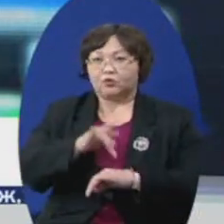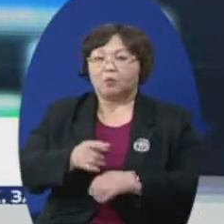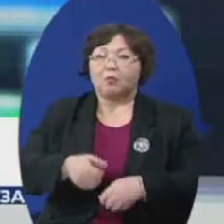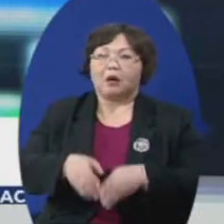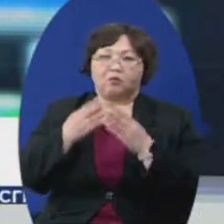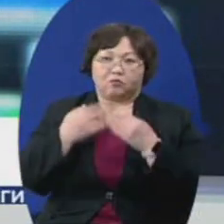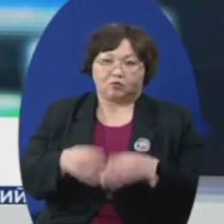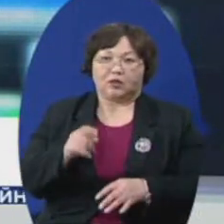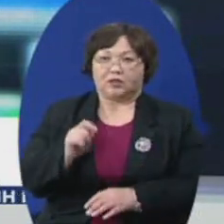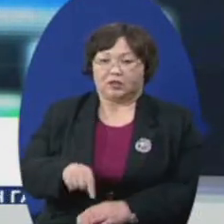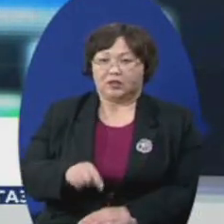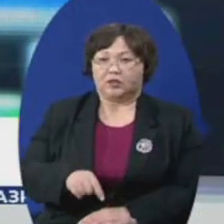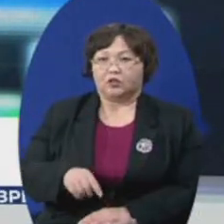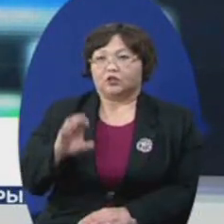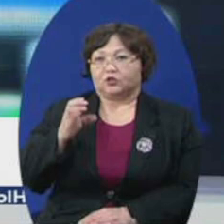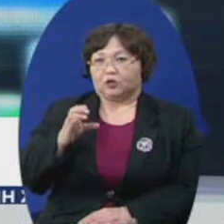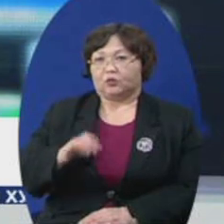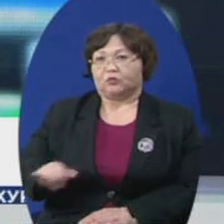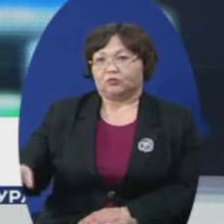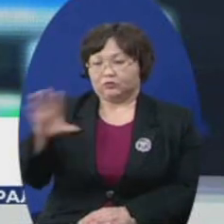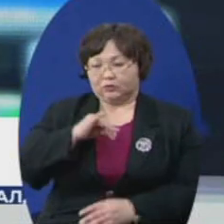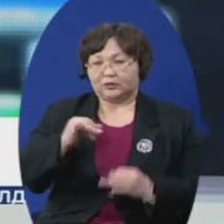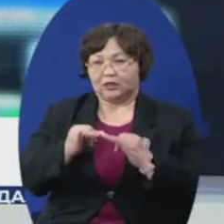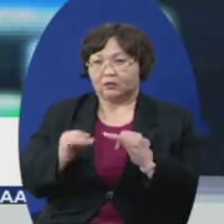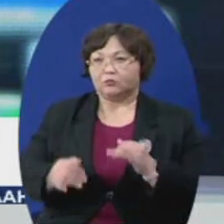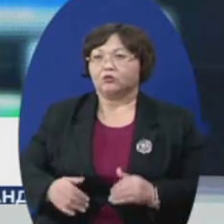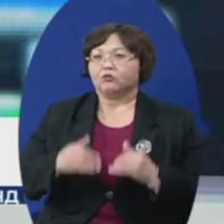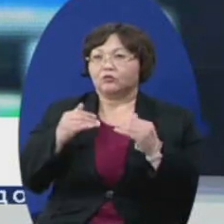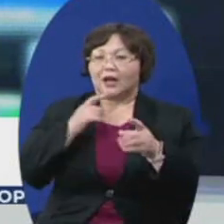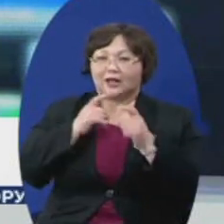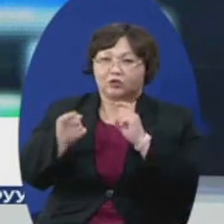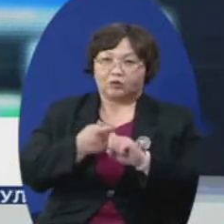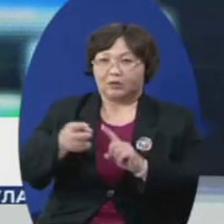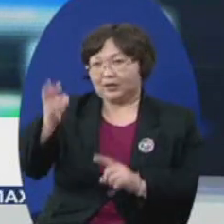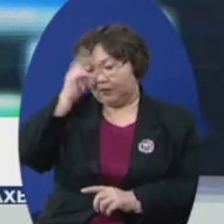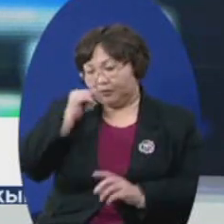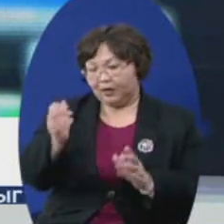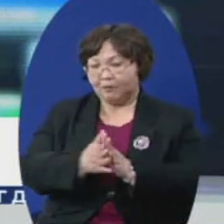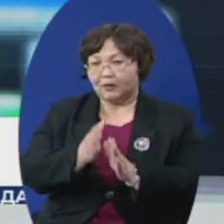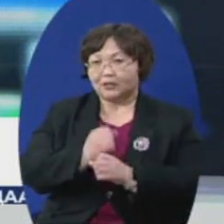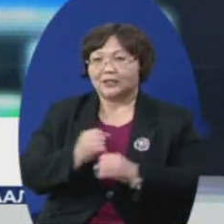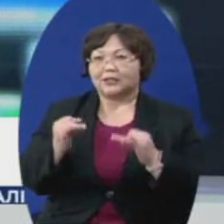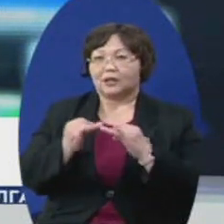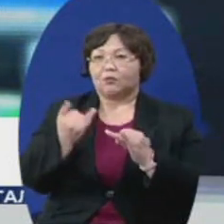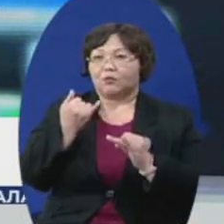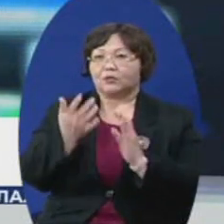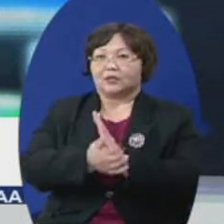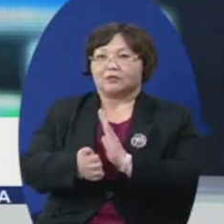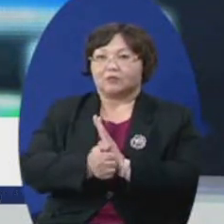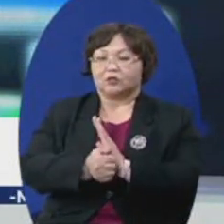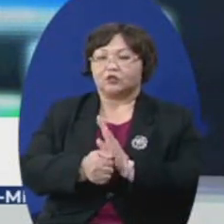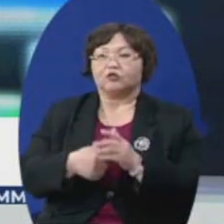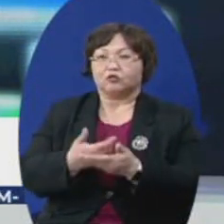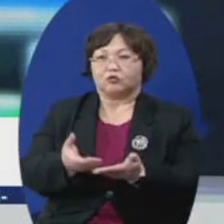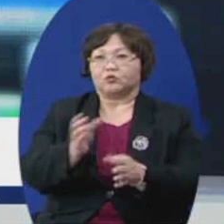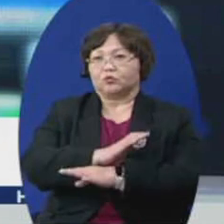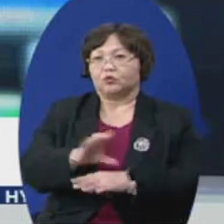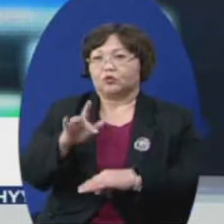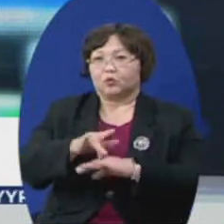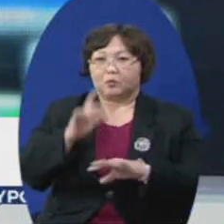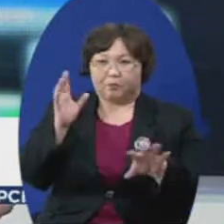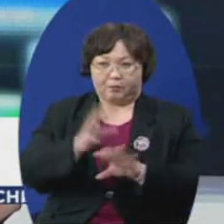байна. Мөн энэ удаад солонгосчууд цахим хөгжил харилцаа холбооны яамтай хамтраад цахим ур чадварыг олгох сургалтын төв байгуулад